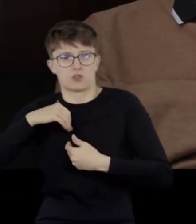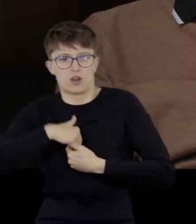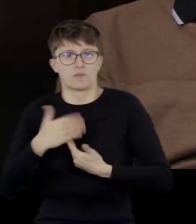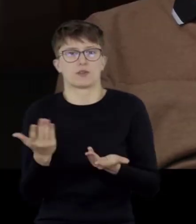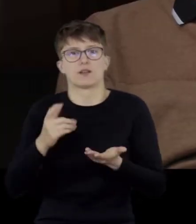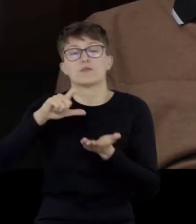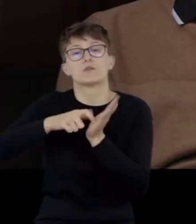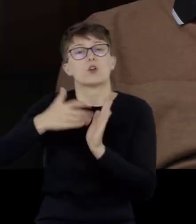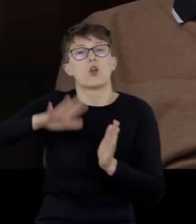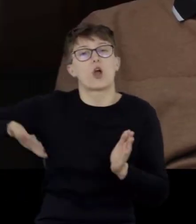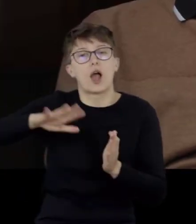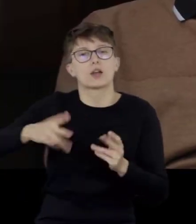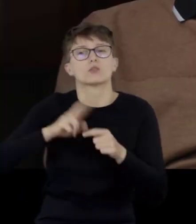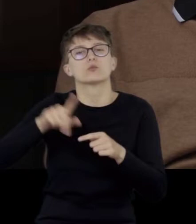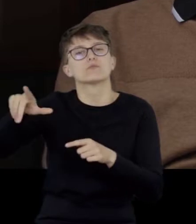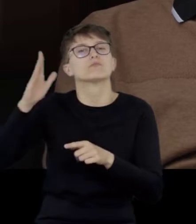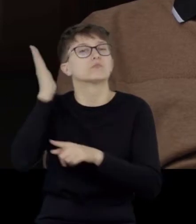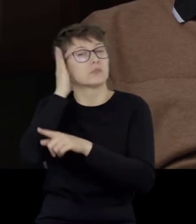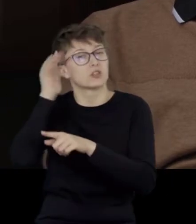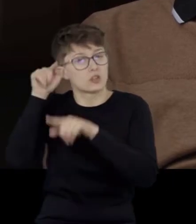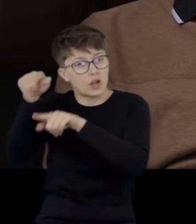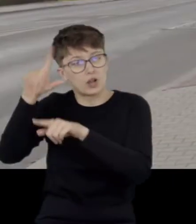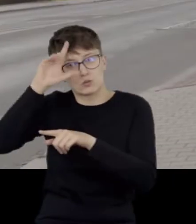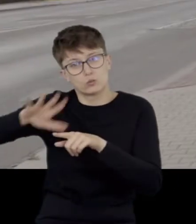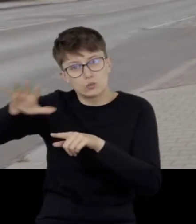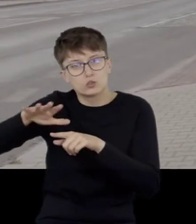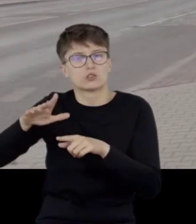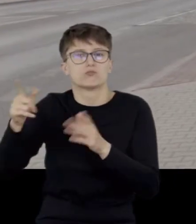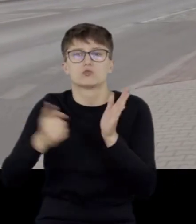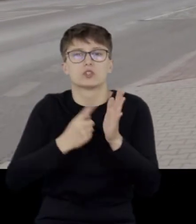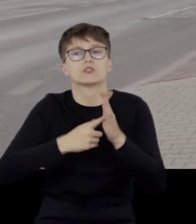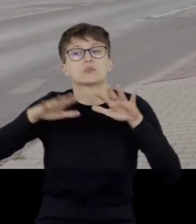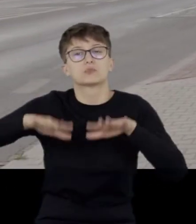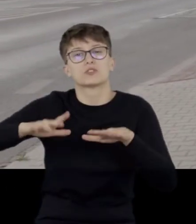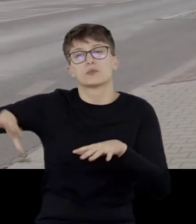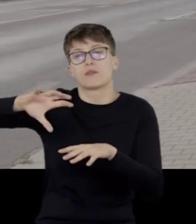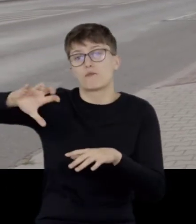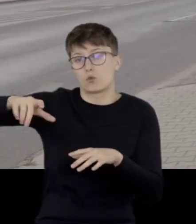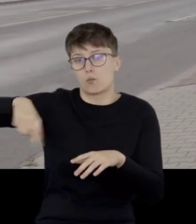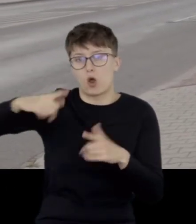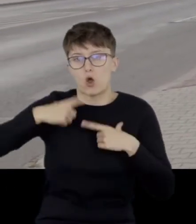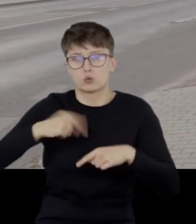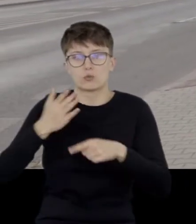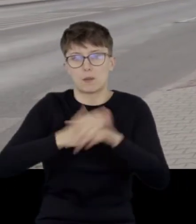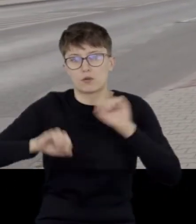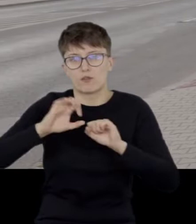odnaleźć się w społeczności lokalnej, w której zamieszkują. Częste przebywanie w grupie